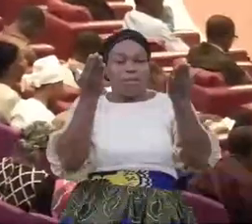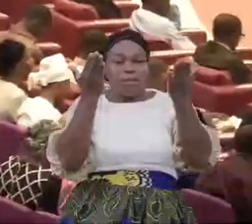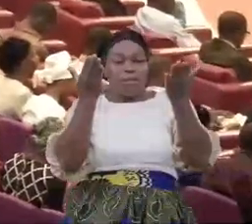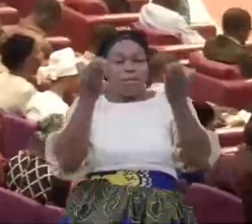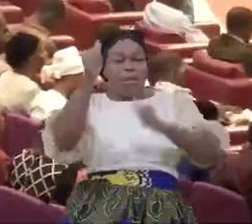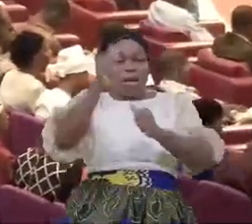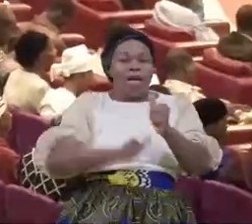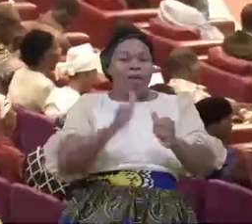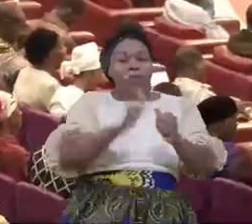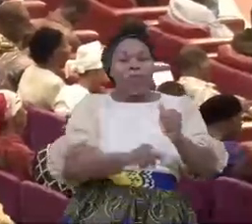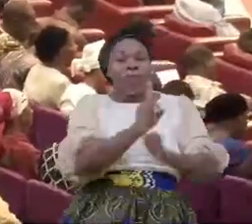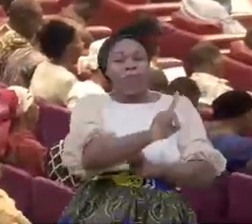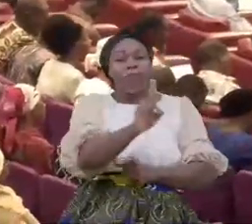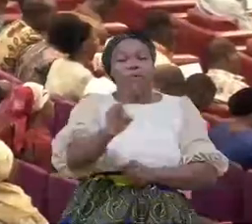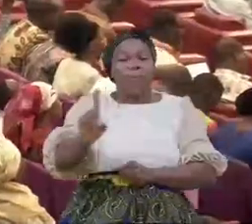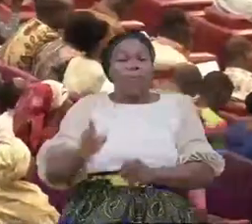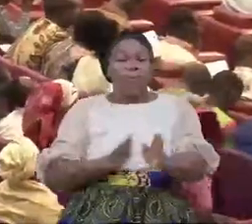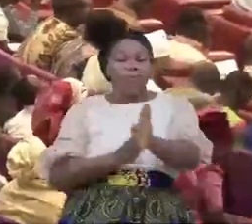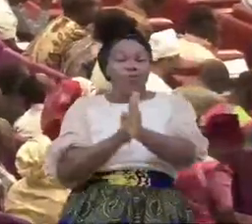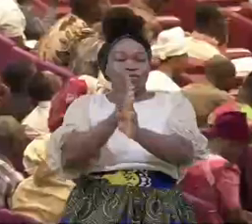devant soi.